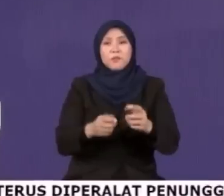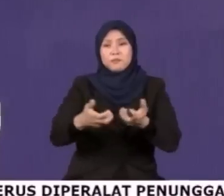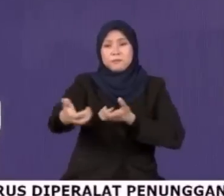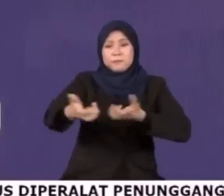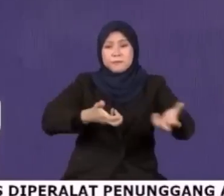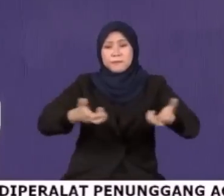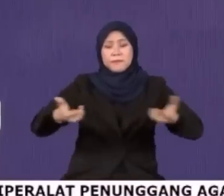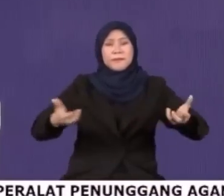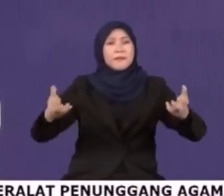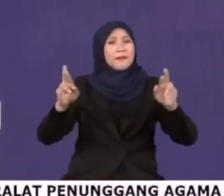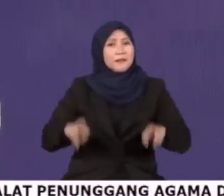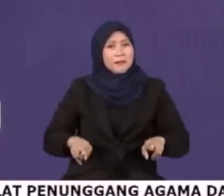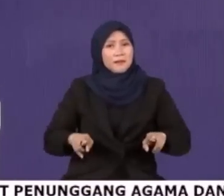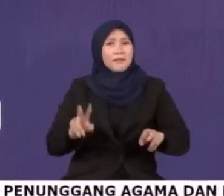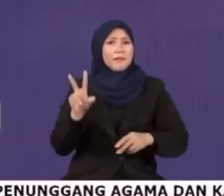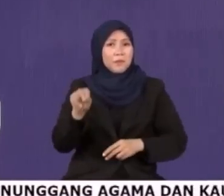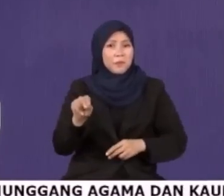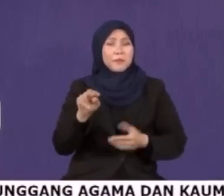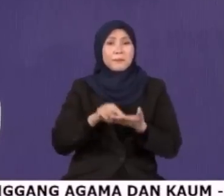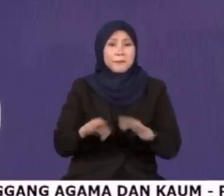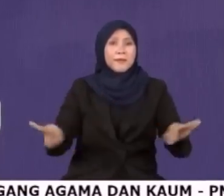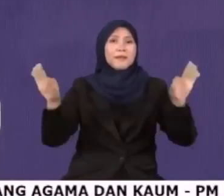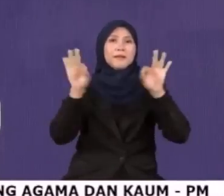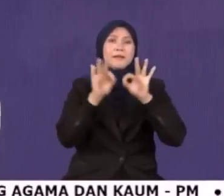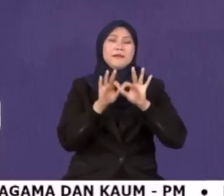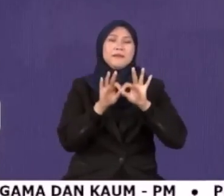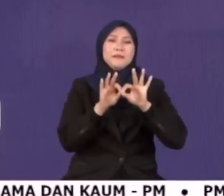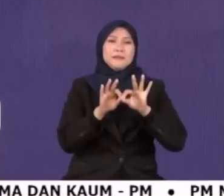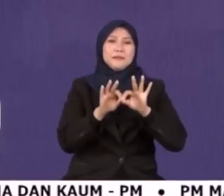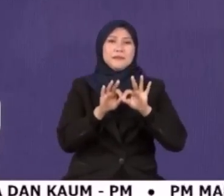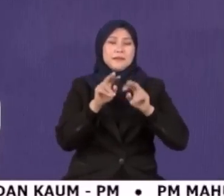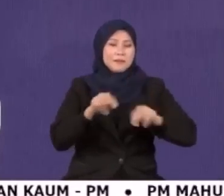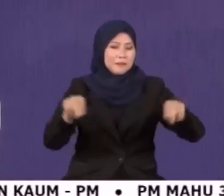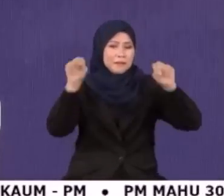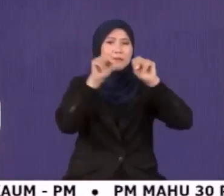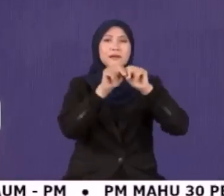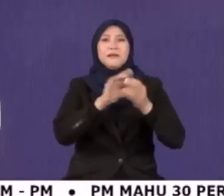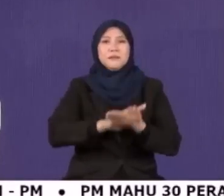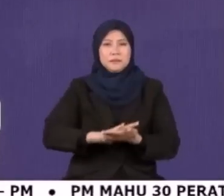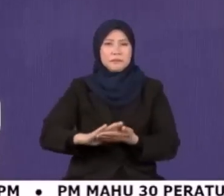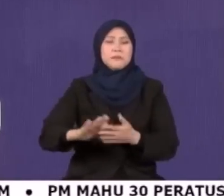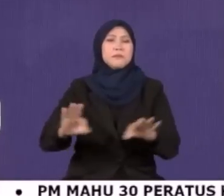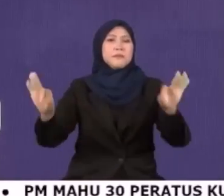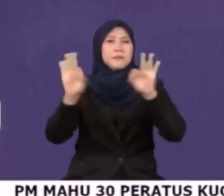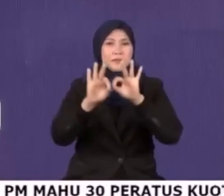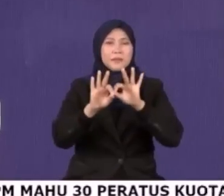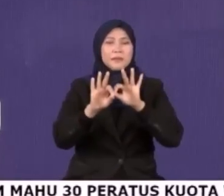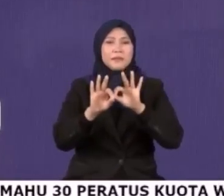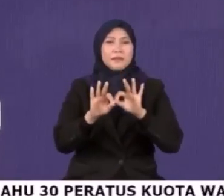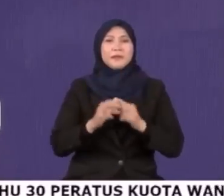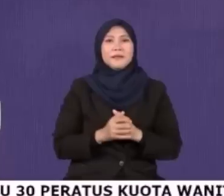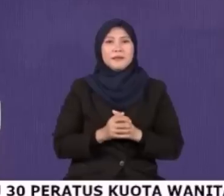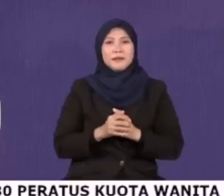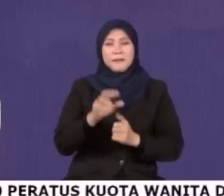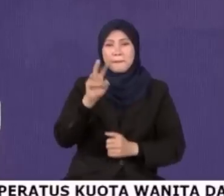jadi pemupukan nilai itu penting dan Madani bagi saya